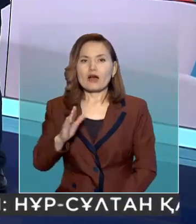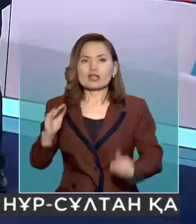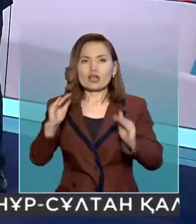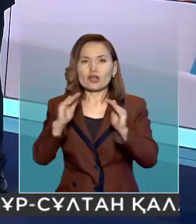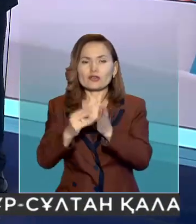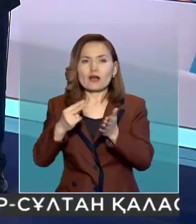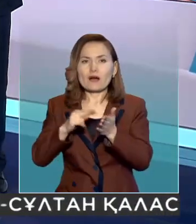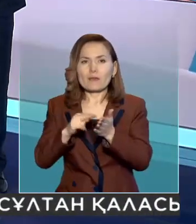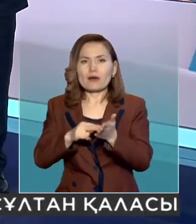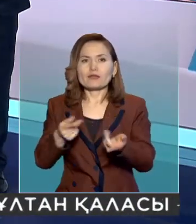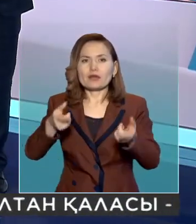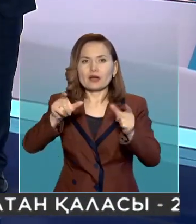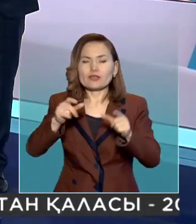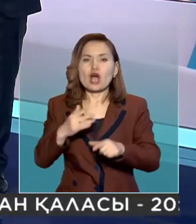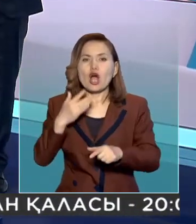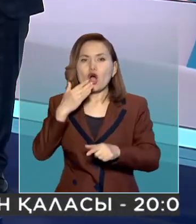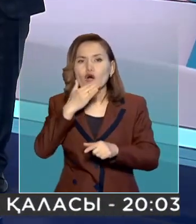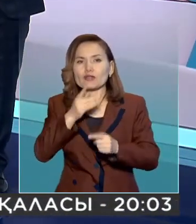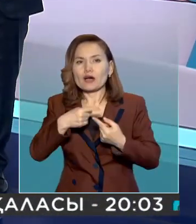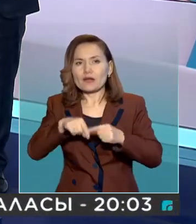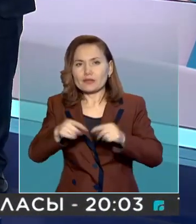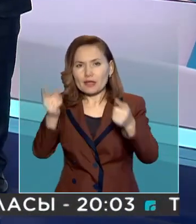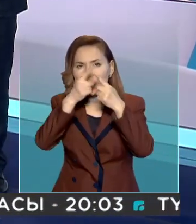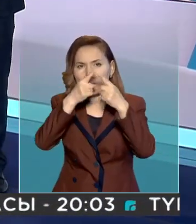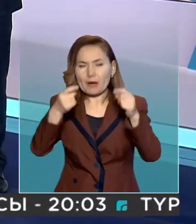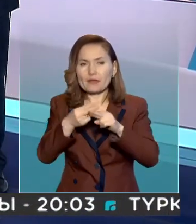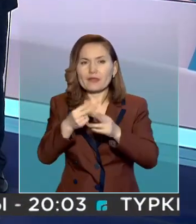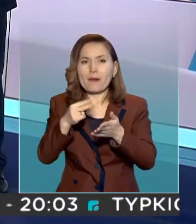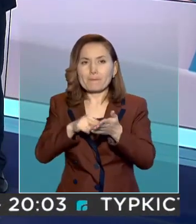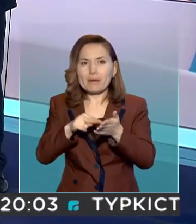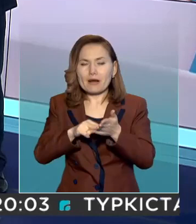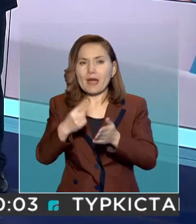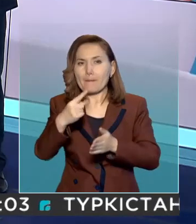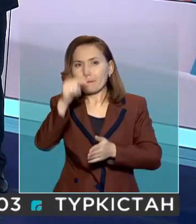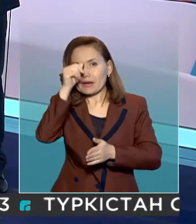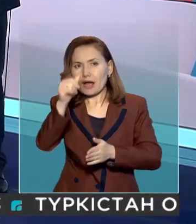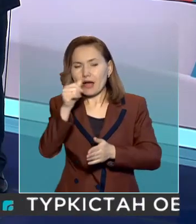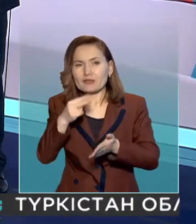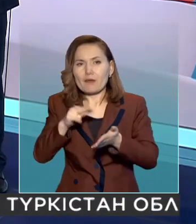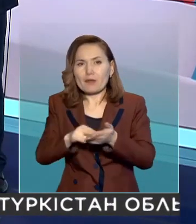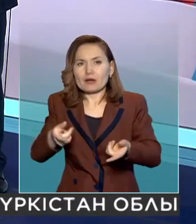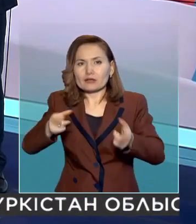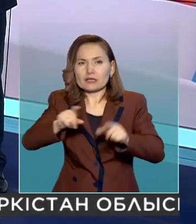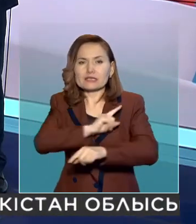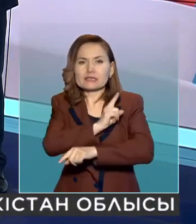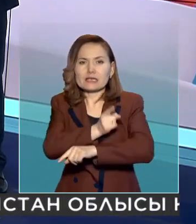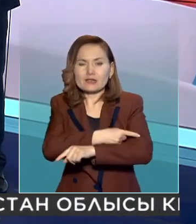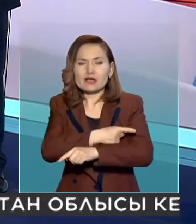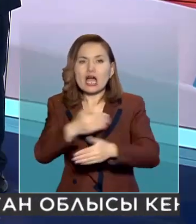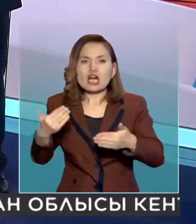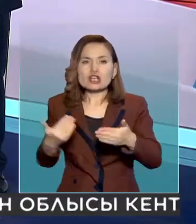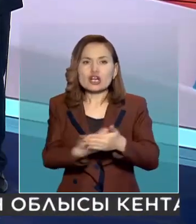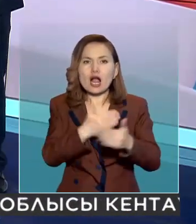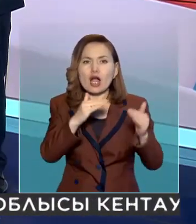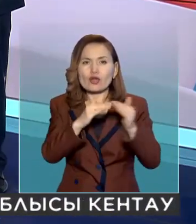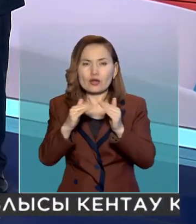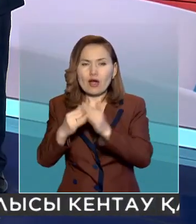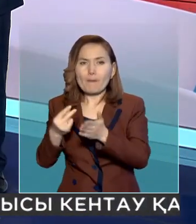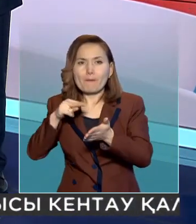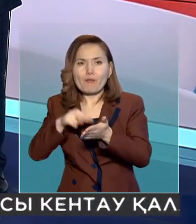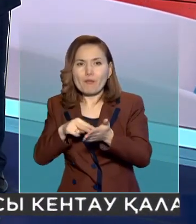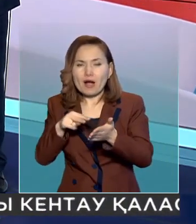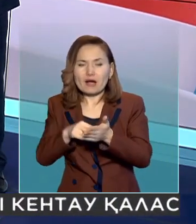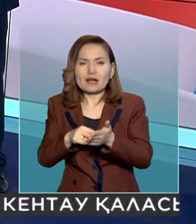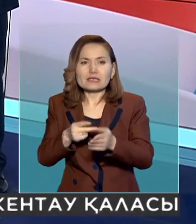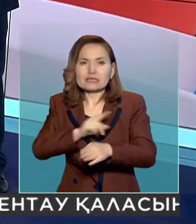Баспана тағы қымбаттай түсті. Ұлттық статистика бюросының мәліметінше баға бір айда айтарлықтай көтерілген. Әсіресе жаңа үйлердің бағасына тоқтам болмай